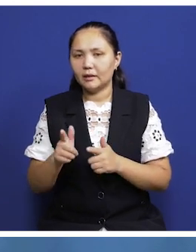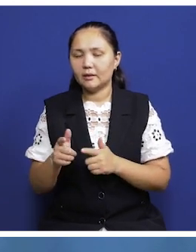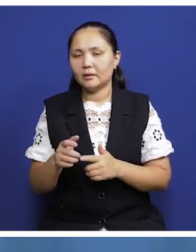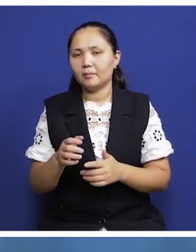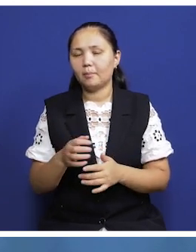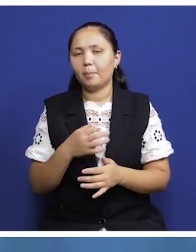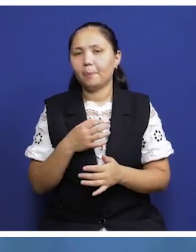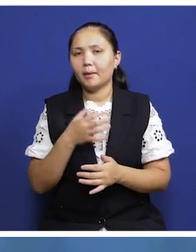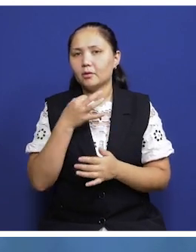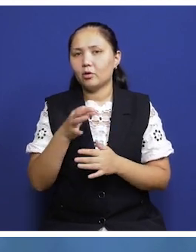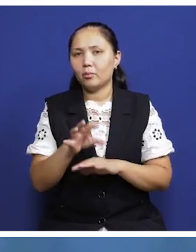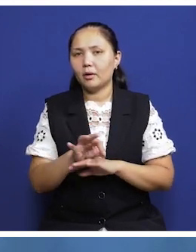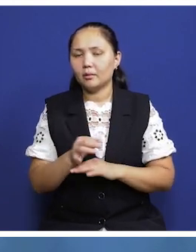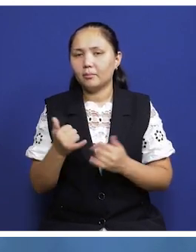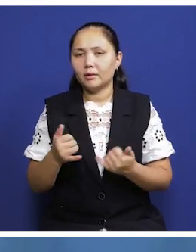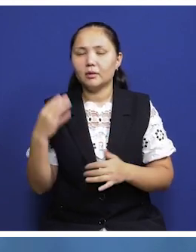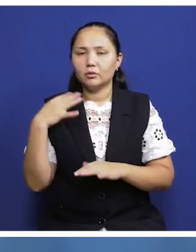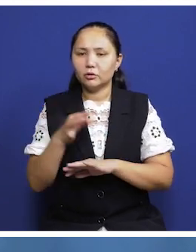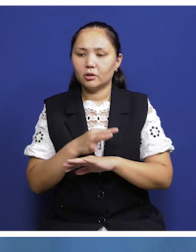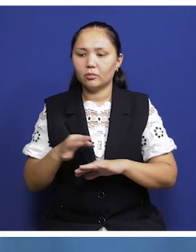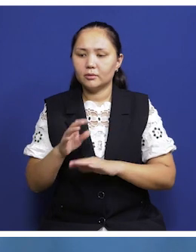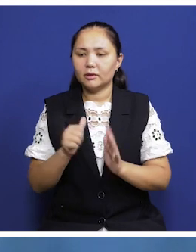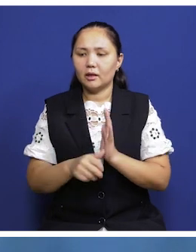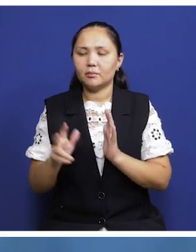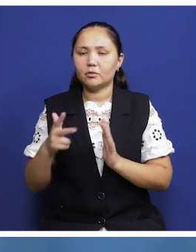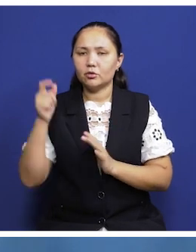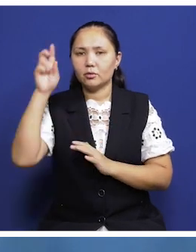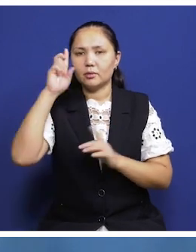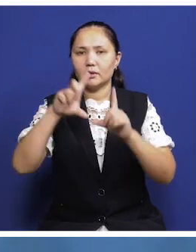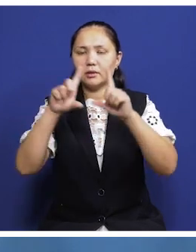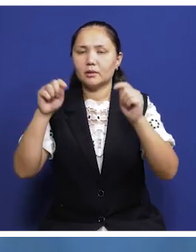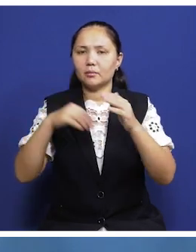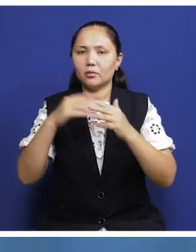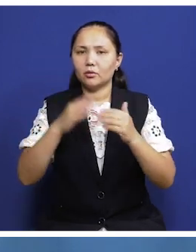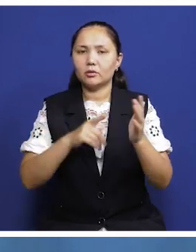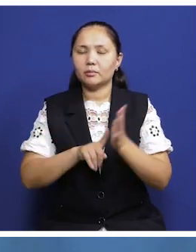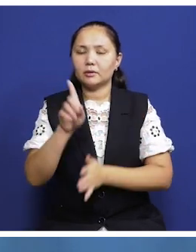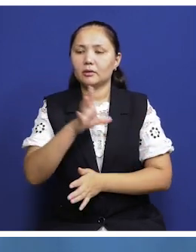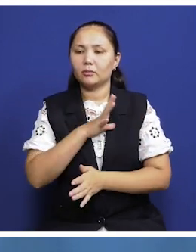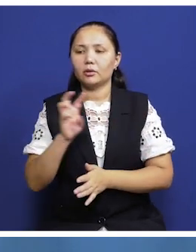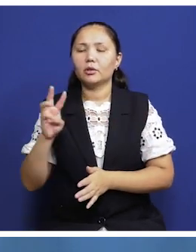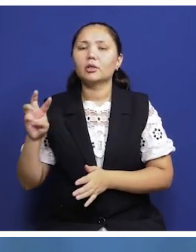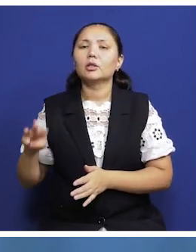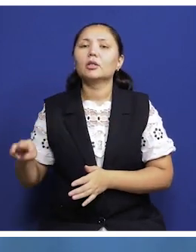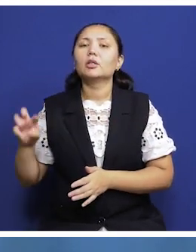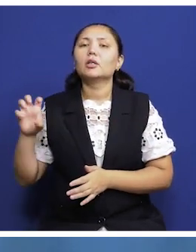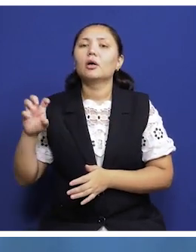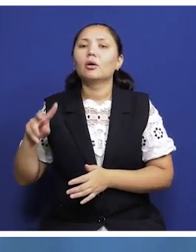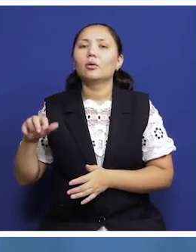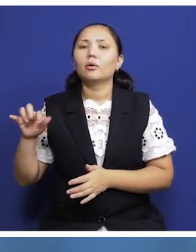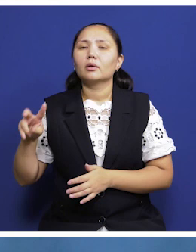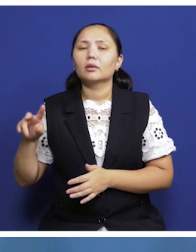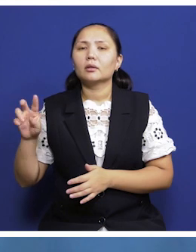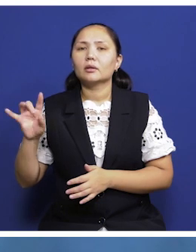kaldı. Bir bizde Türkistan oğlusuna 63 mektep okulusu jüredi. Bu mektep Şavdır Ağlı Konkurumu, Şavdır Yeni Mekende